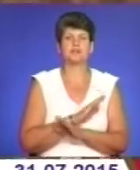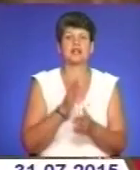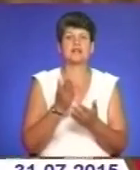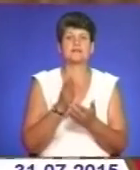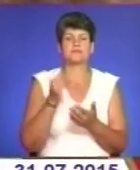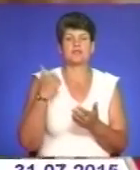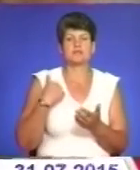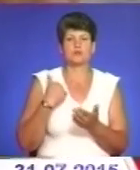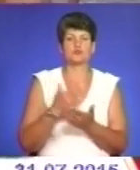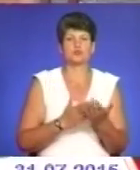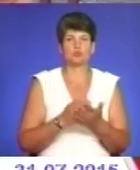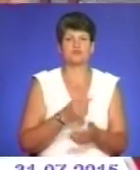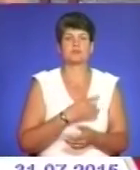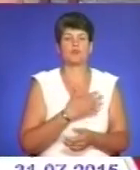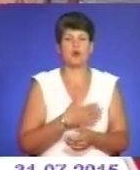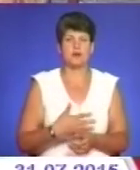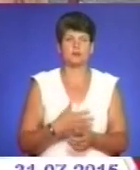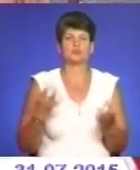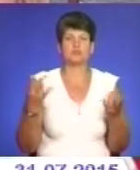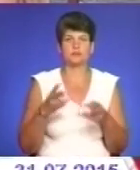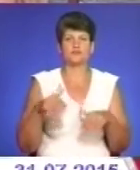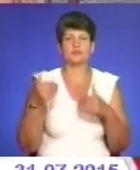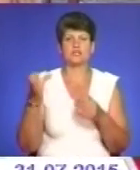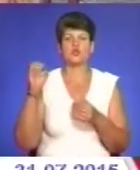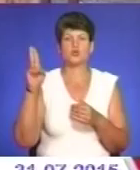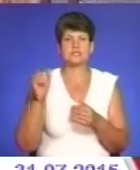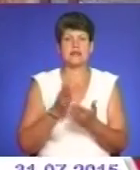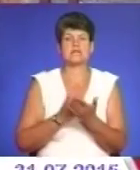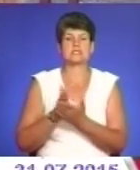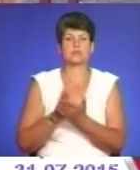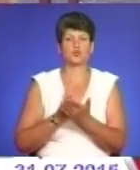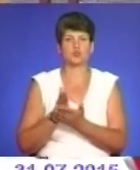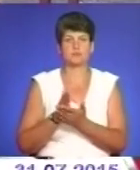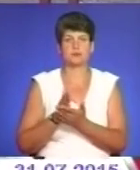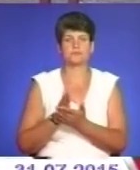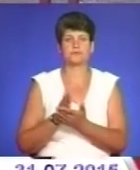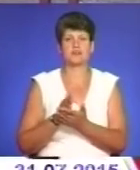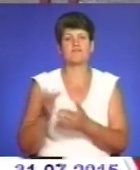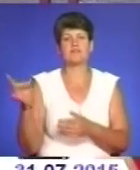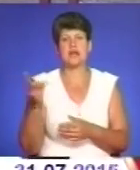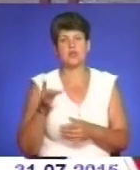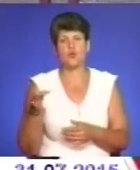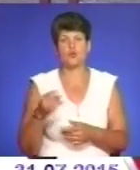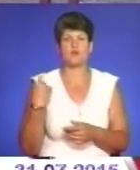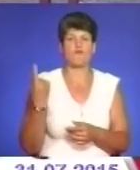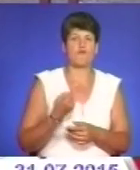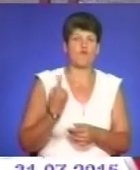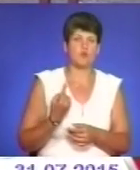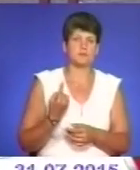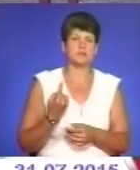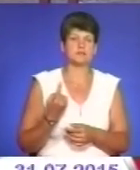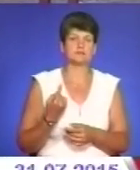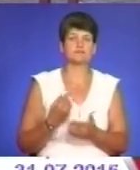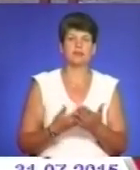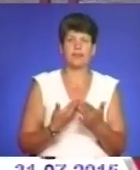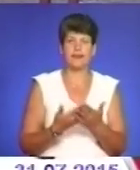військовослужбовці поранені, потрібно подавати в соціальні служби, чи це в районі, чи в область,